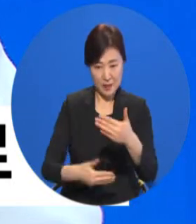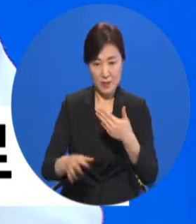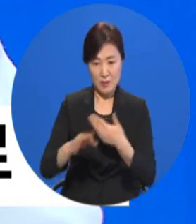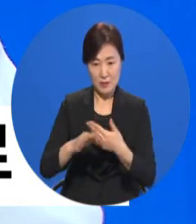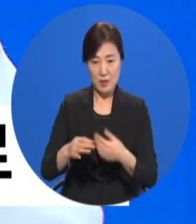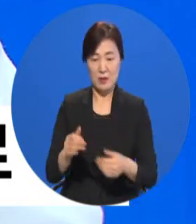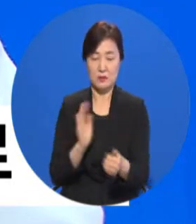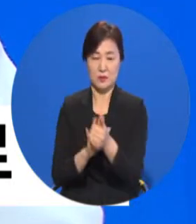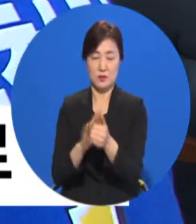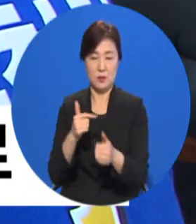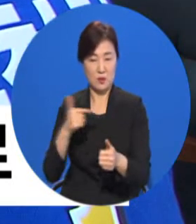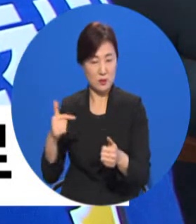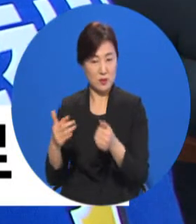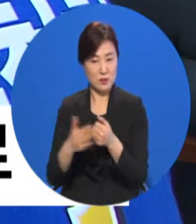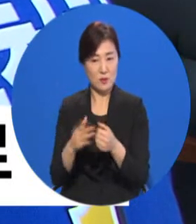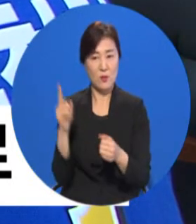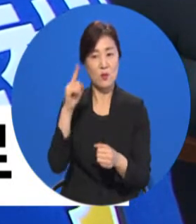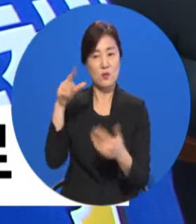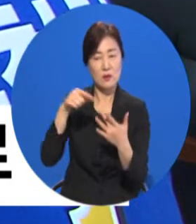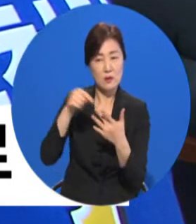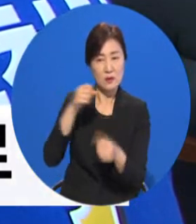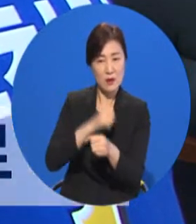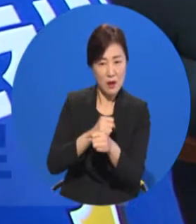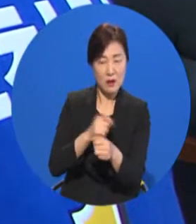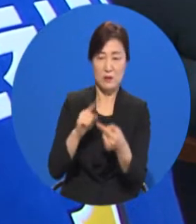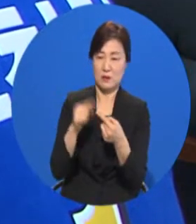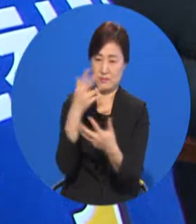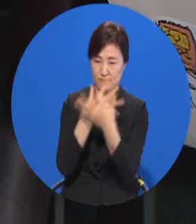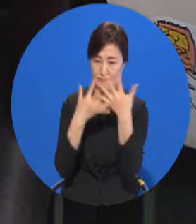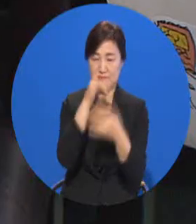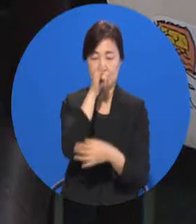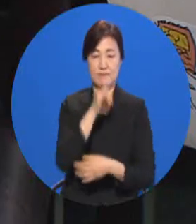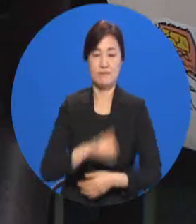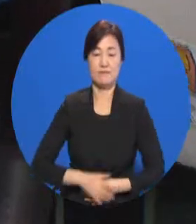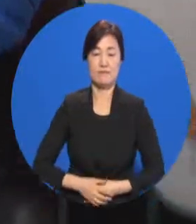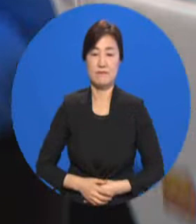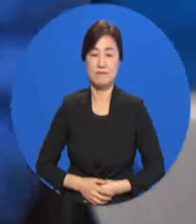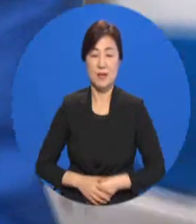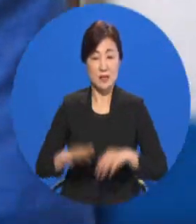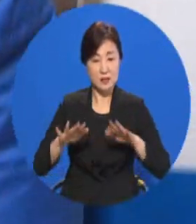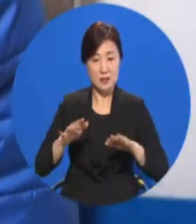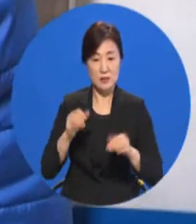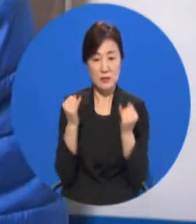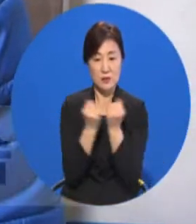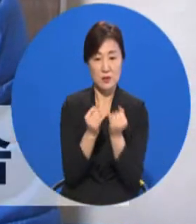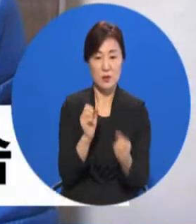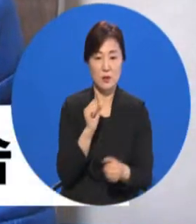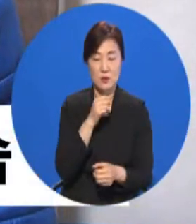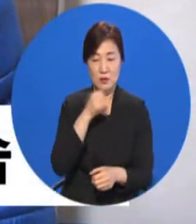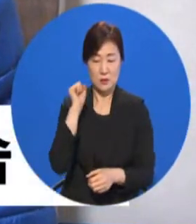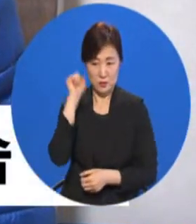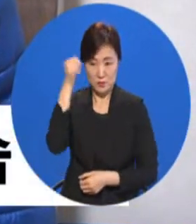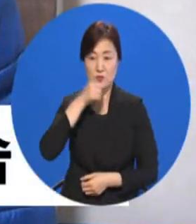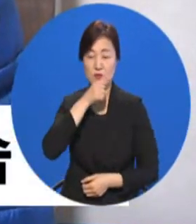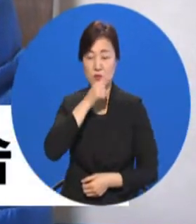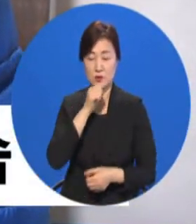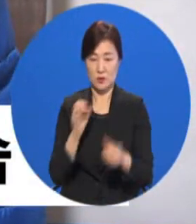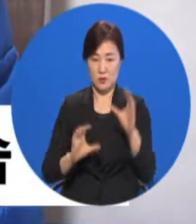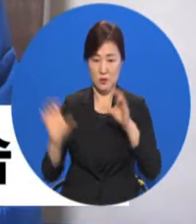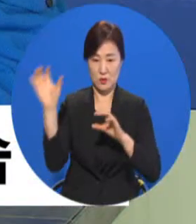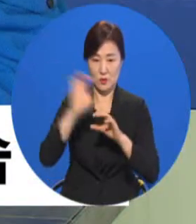높았던 지지세가 어떤 선택을 할지 미지수입니다. 일단 여성 후보 가산점은 김 후보에 유리한